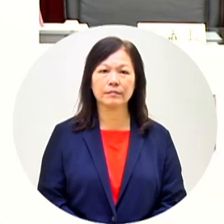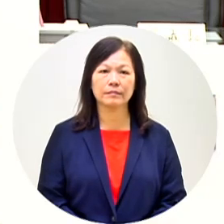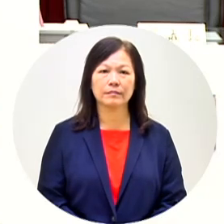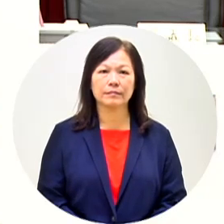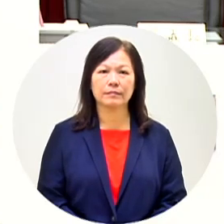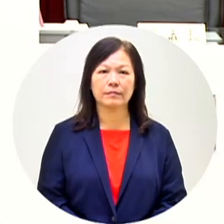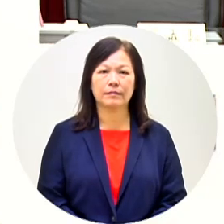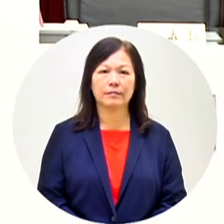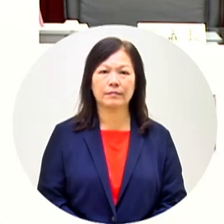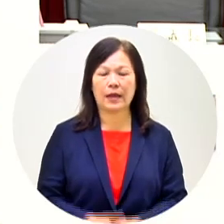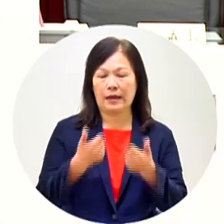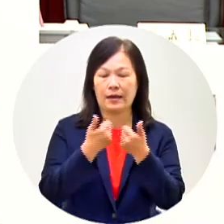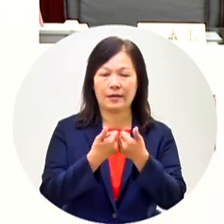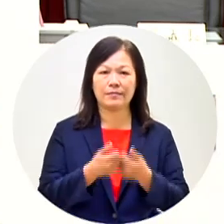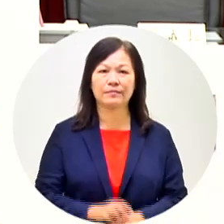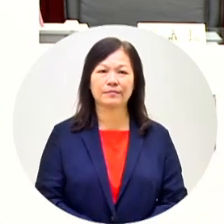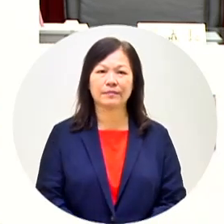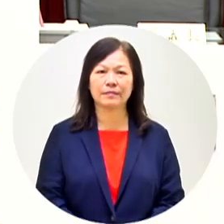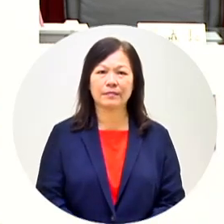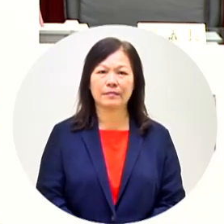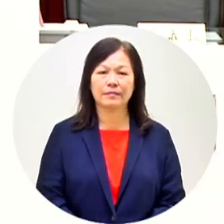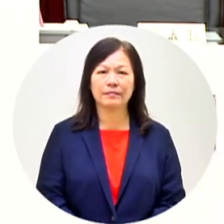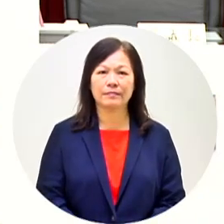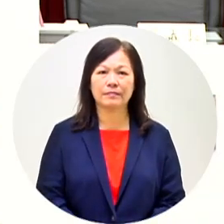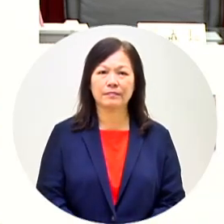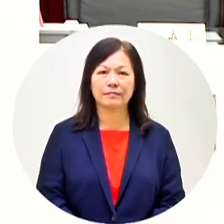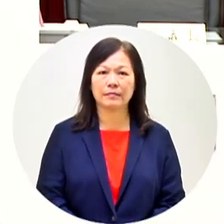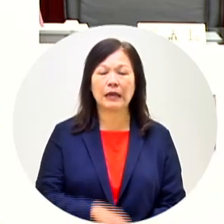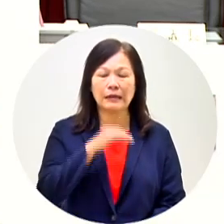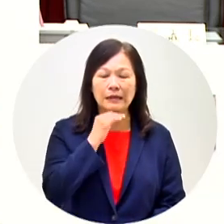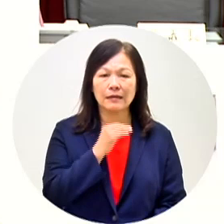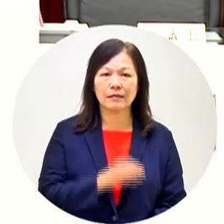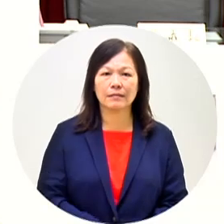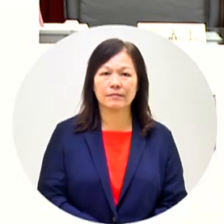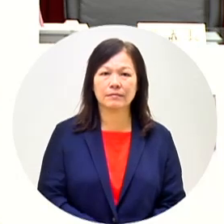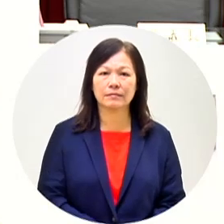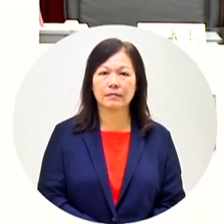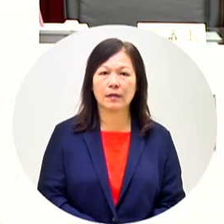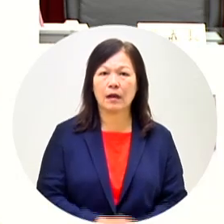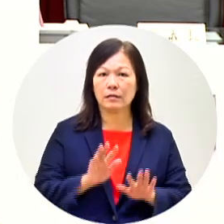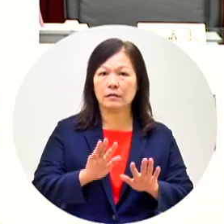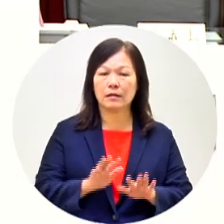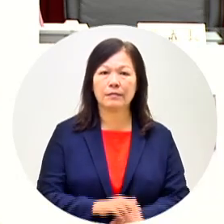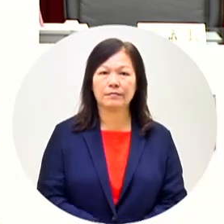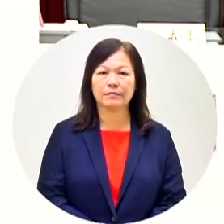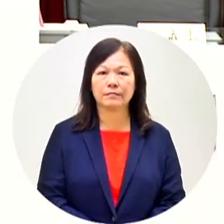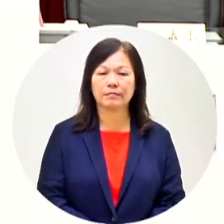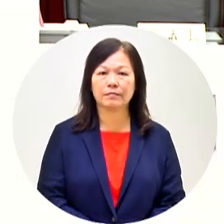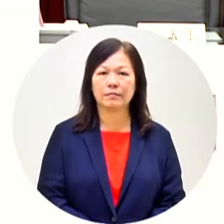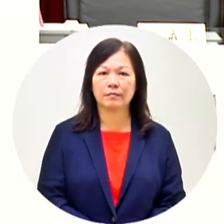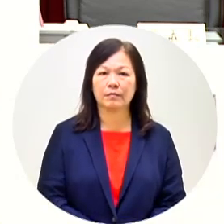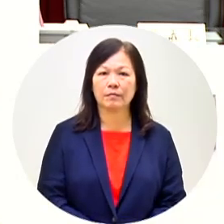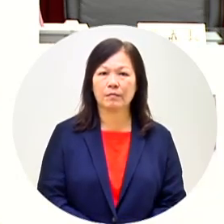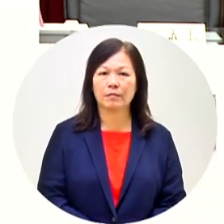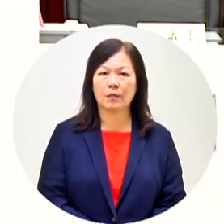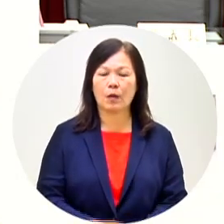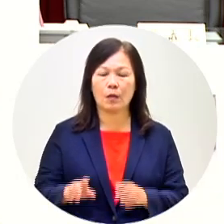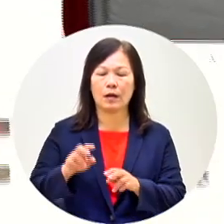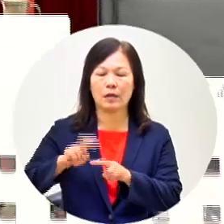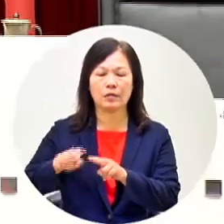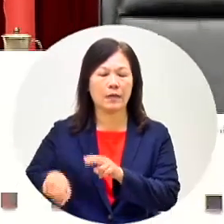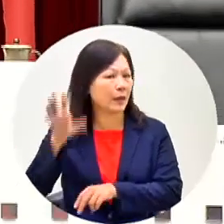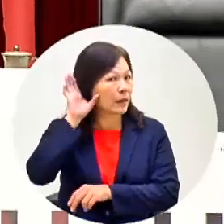继续开会哈。那等一下哈，那现场有庞廷喜啊，有左南